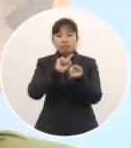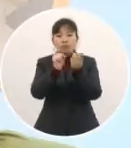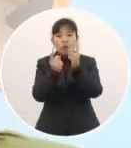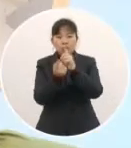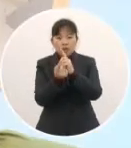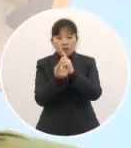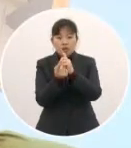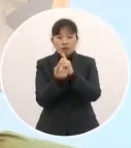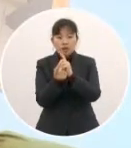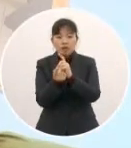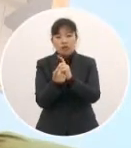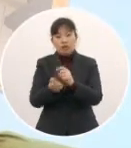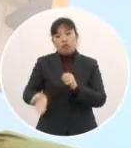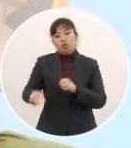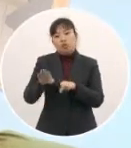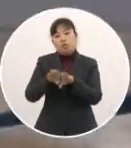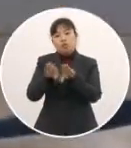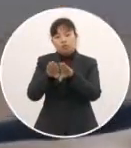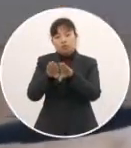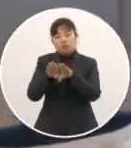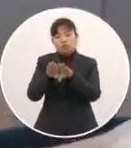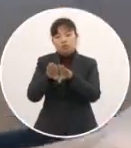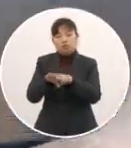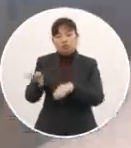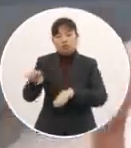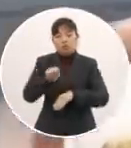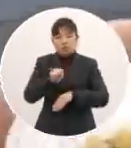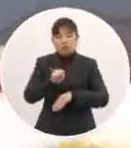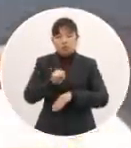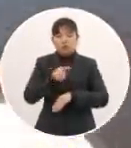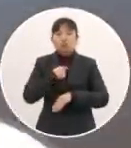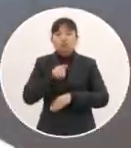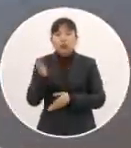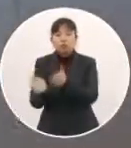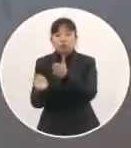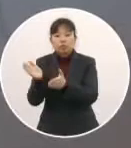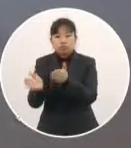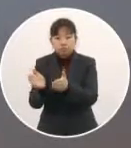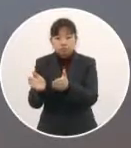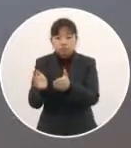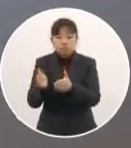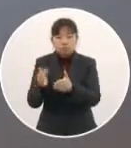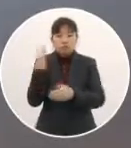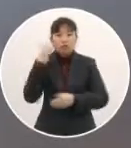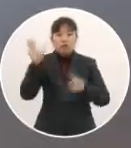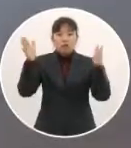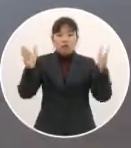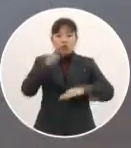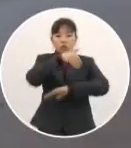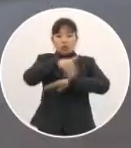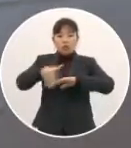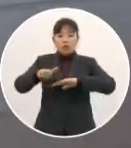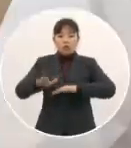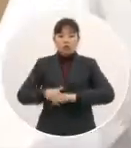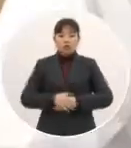児休業を取ってですね、自分一人で子供を見るというのが、まあ、一応3ヶ月ちょっと予定してますんで、